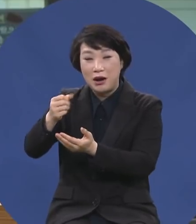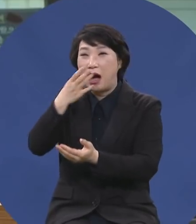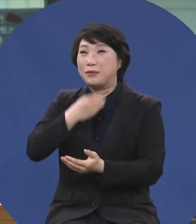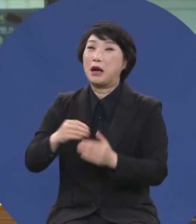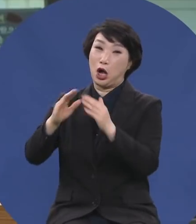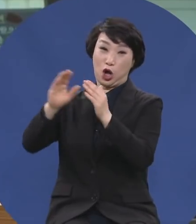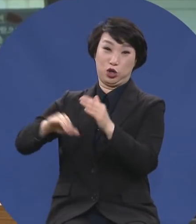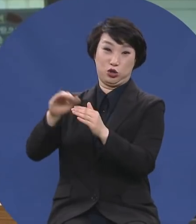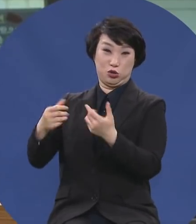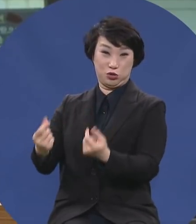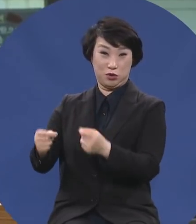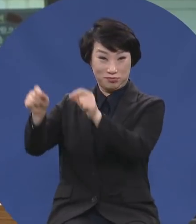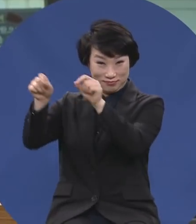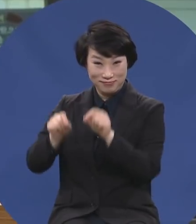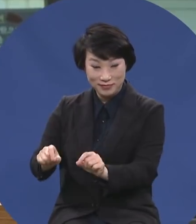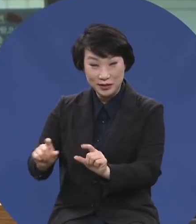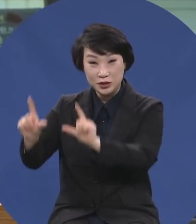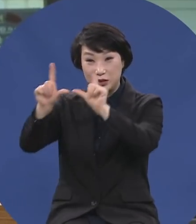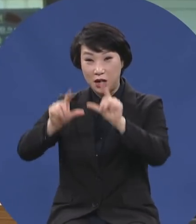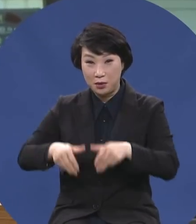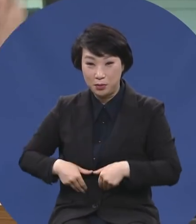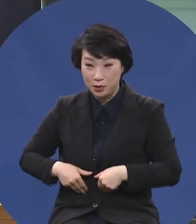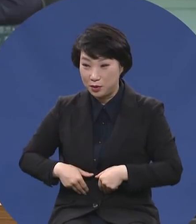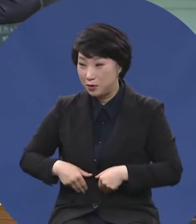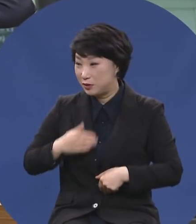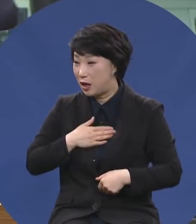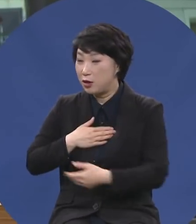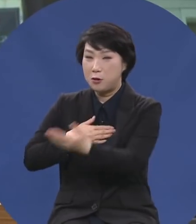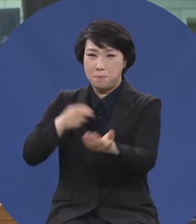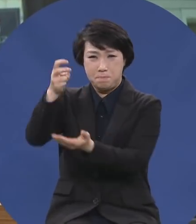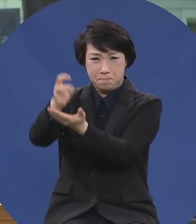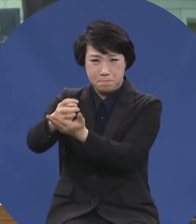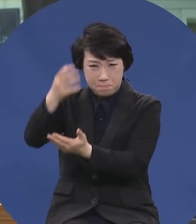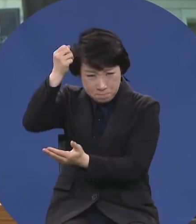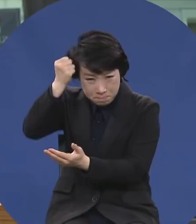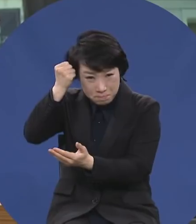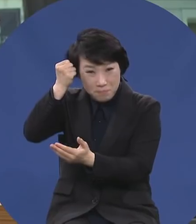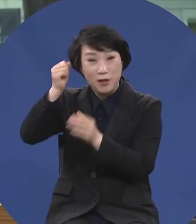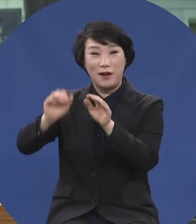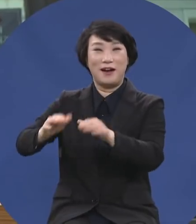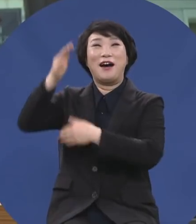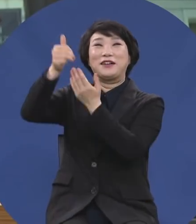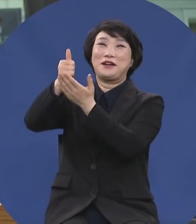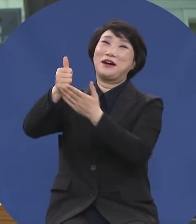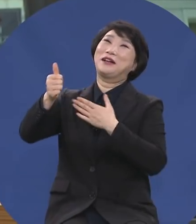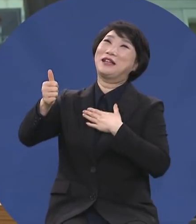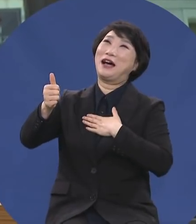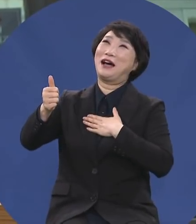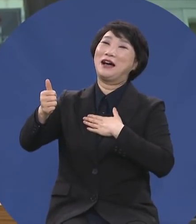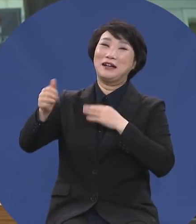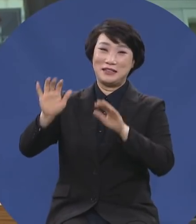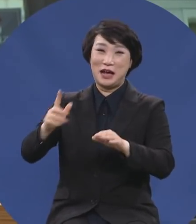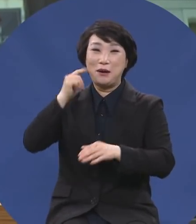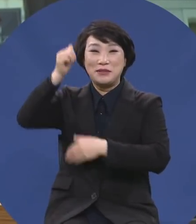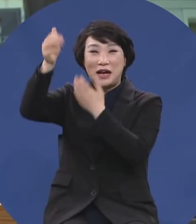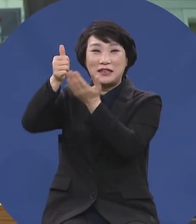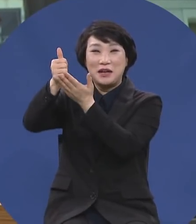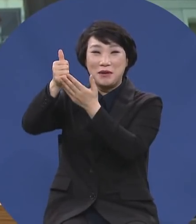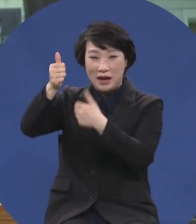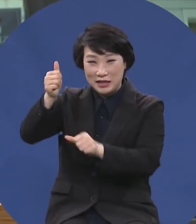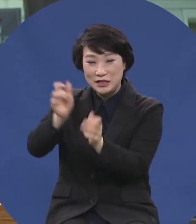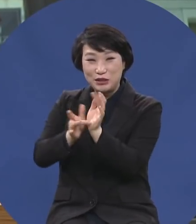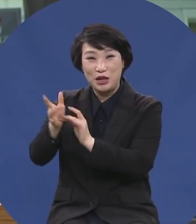아브라함의 가문처럼 그렇게 살아야 된다는 원칙을 하나님과 나와 아버지와